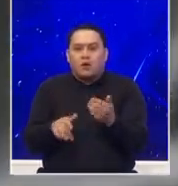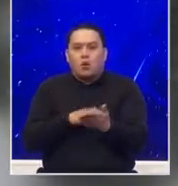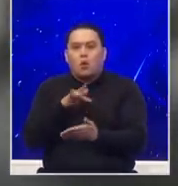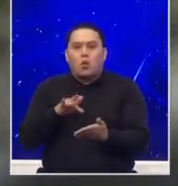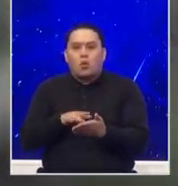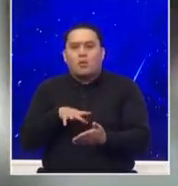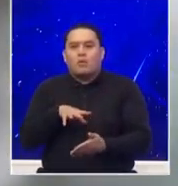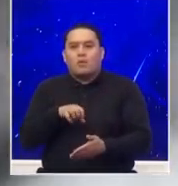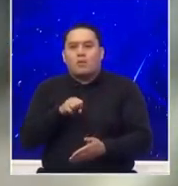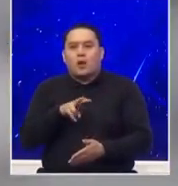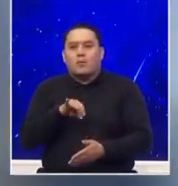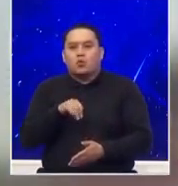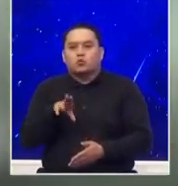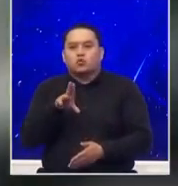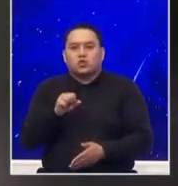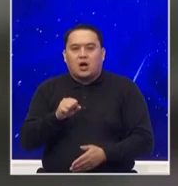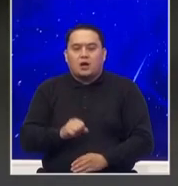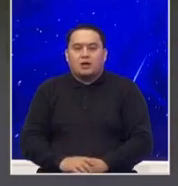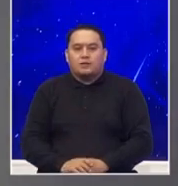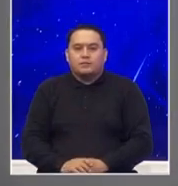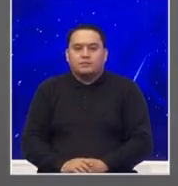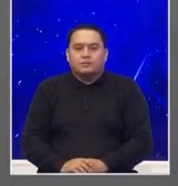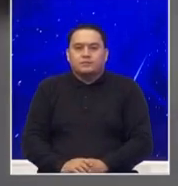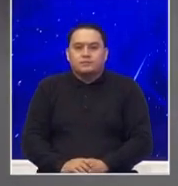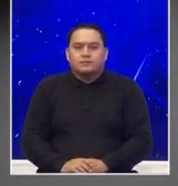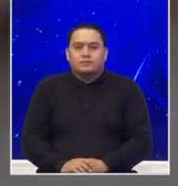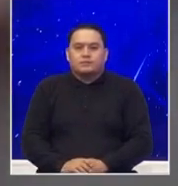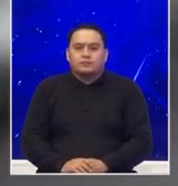города Мамуджу на западе острова Сулавеси.